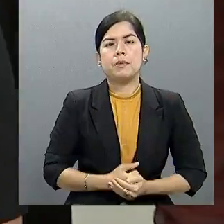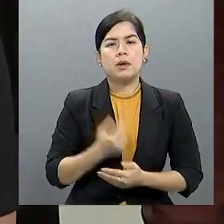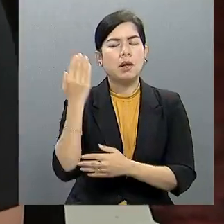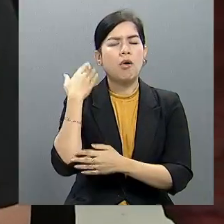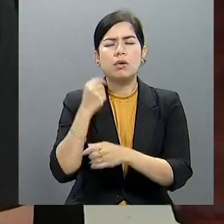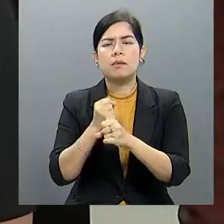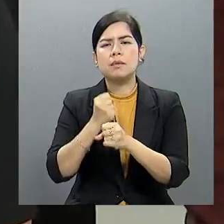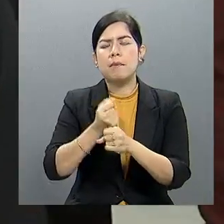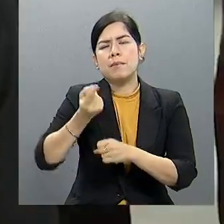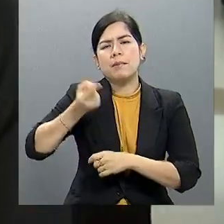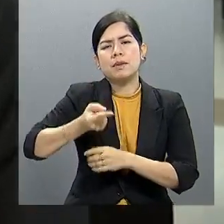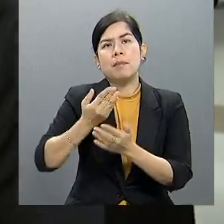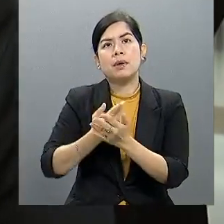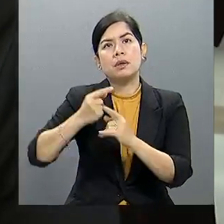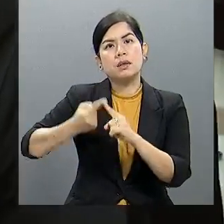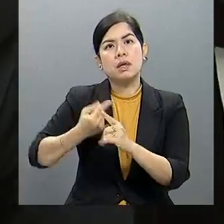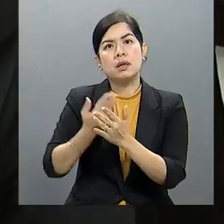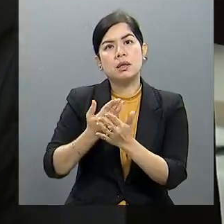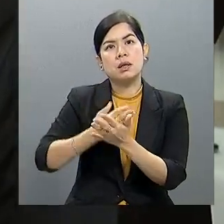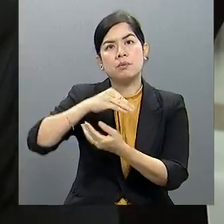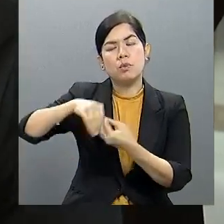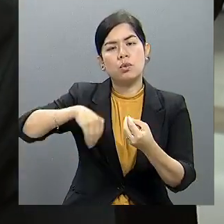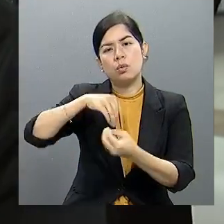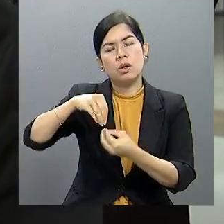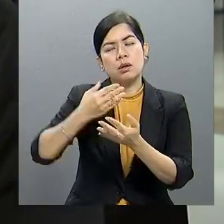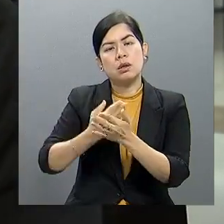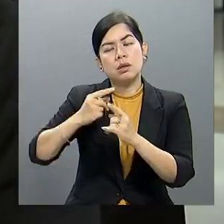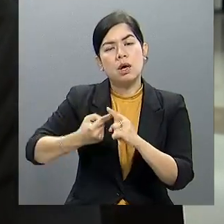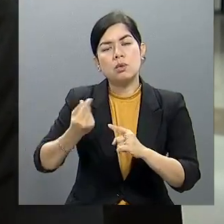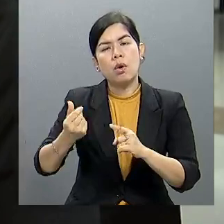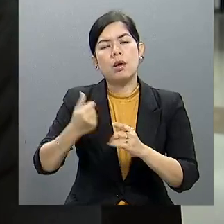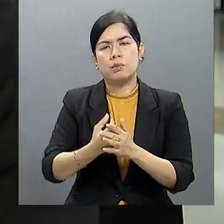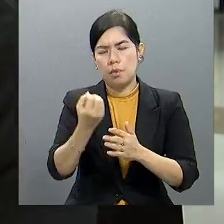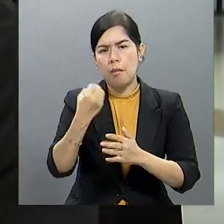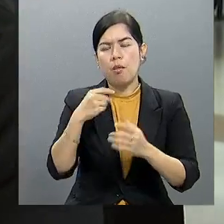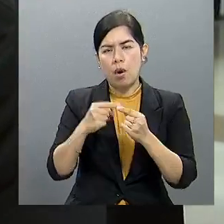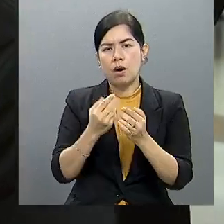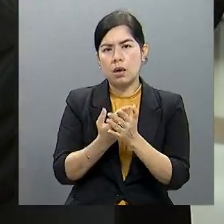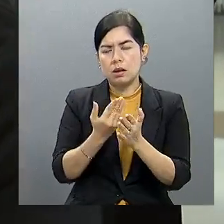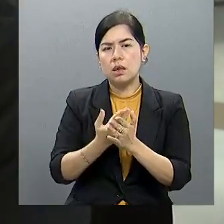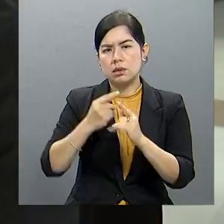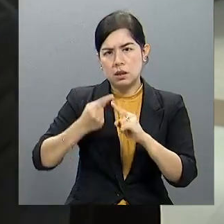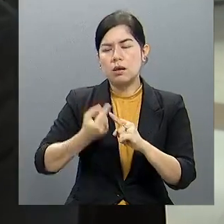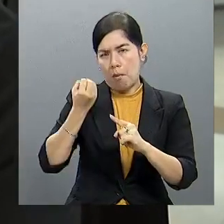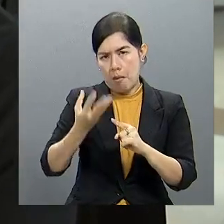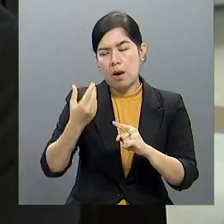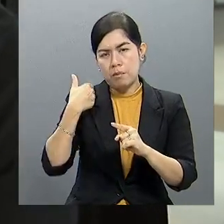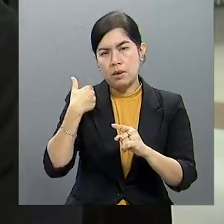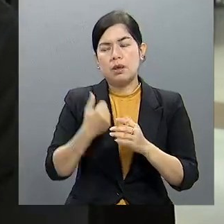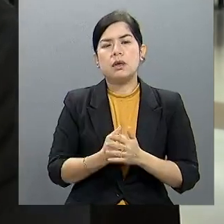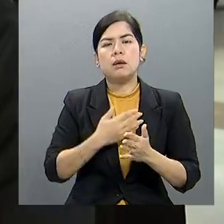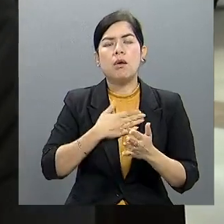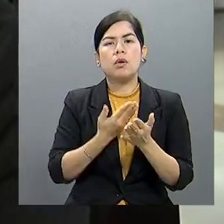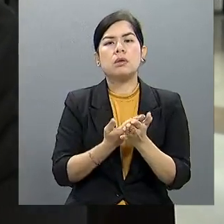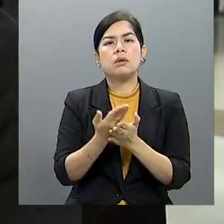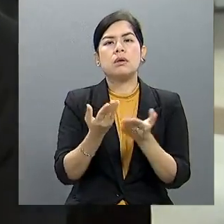พอจั Rail d erfolgreichนได้ใช้แบสบายแล้วก็สามารถซื้อหาของที่มาเป็นต้นทุนในการทำ